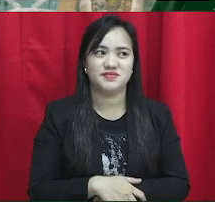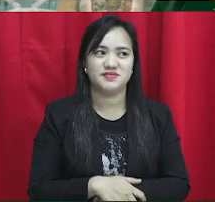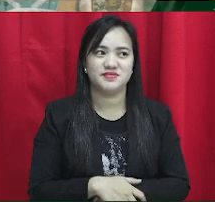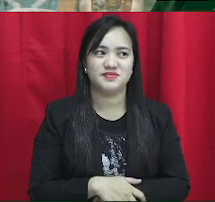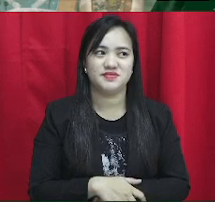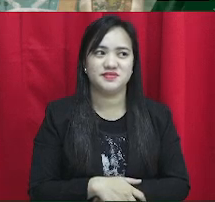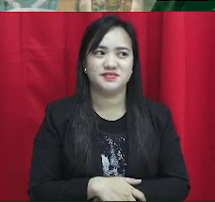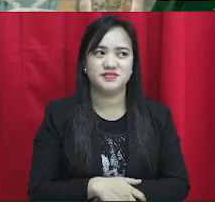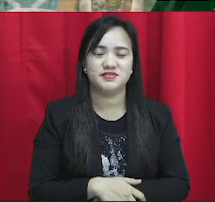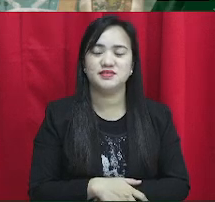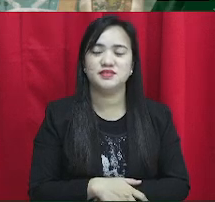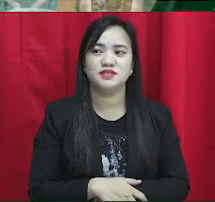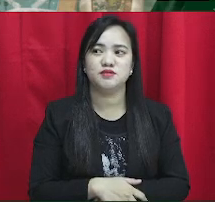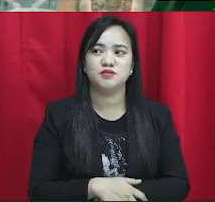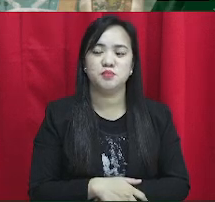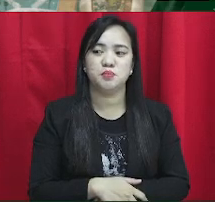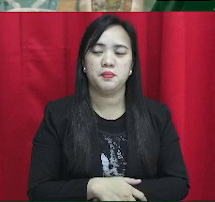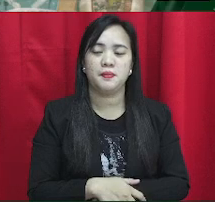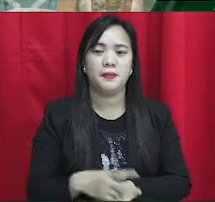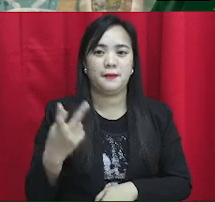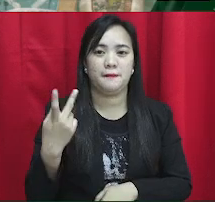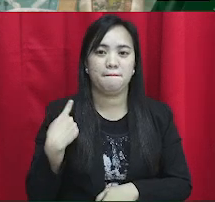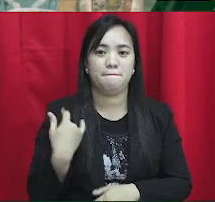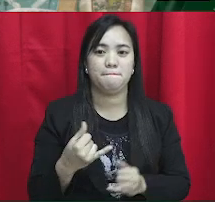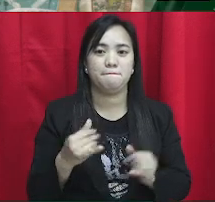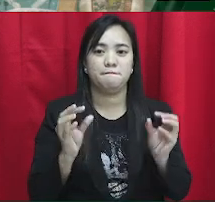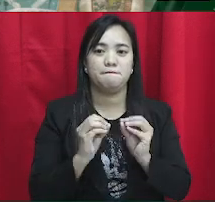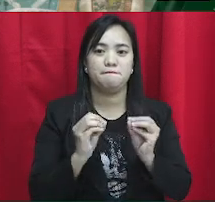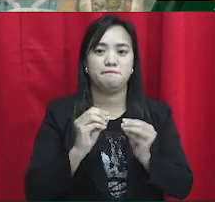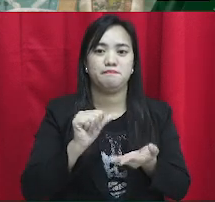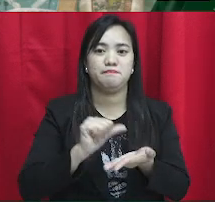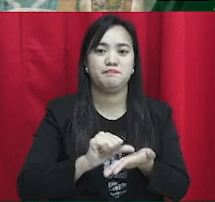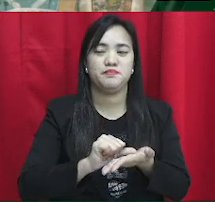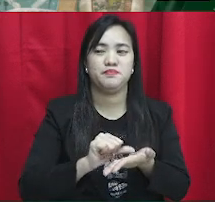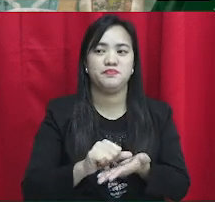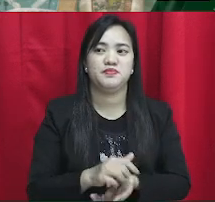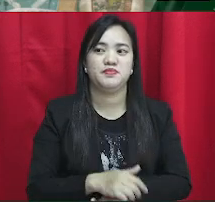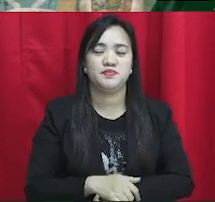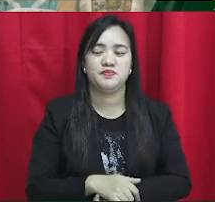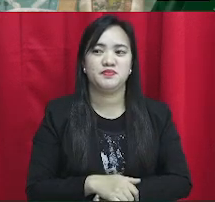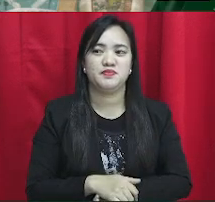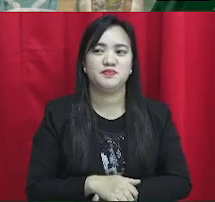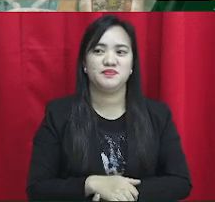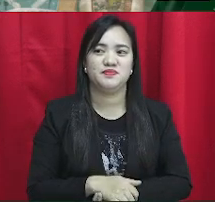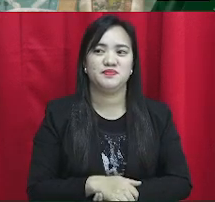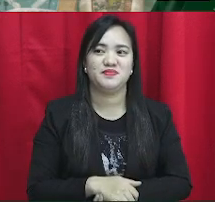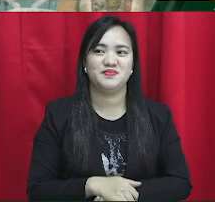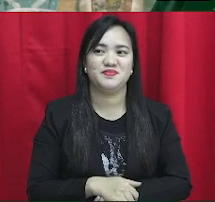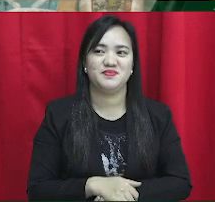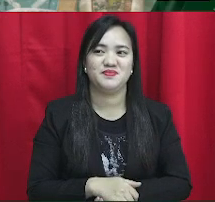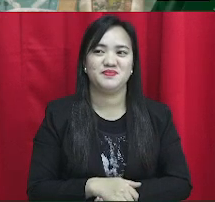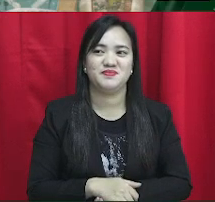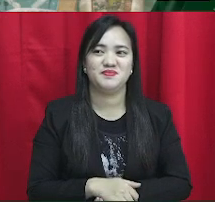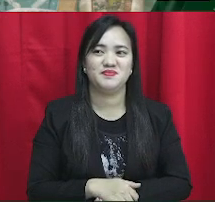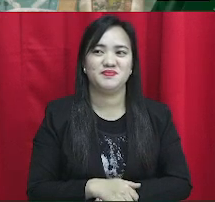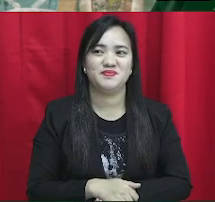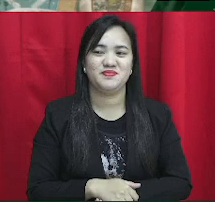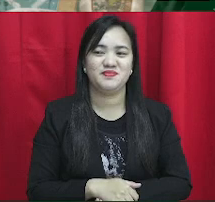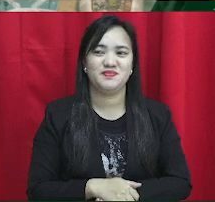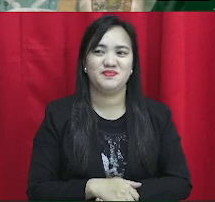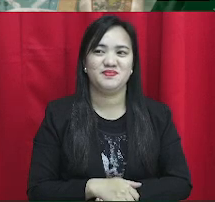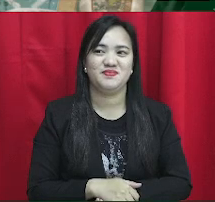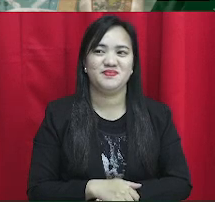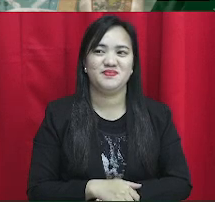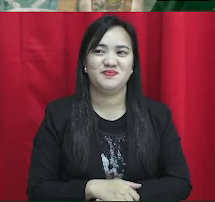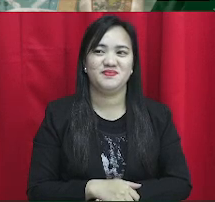Narinig ko rin yan. So nawawala na pala yung effect nun. Sige, kumain birang na kayo. Nilalagay ko sa hamonado. Bira tsaka